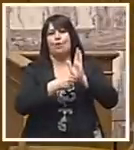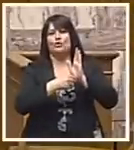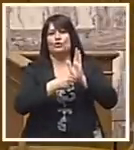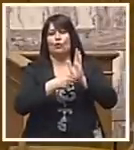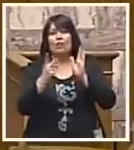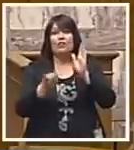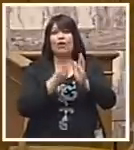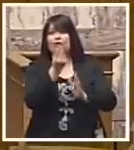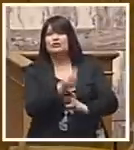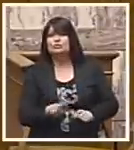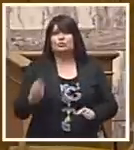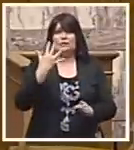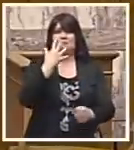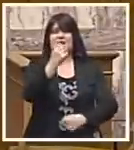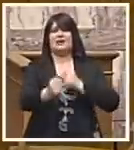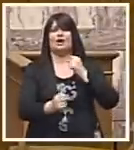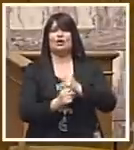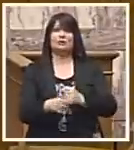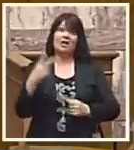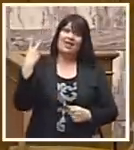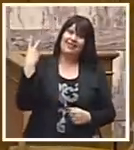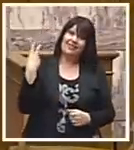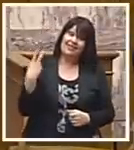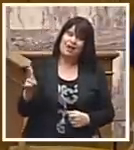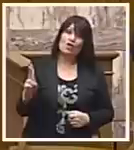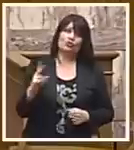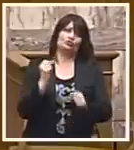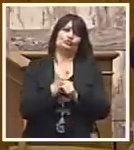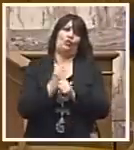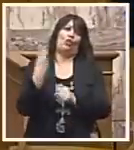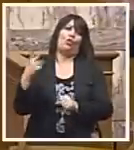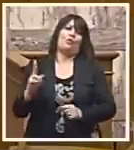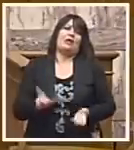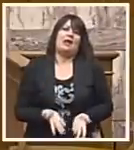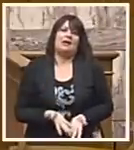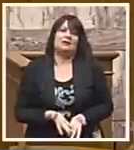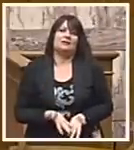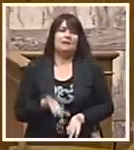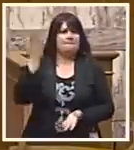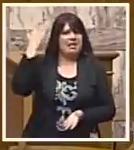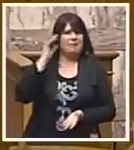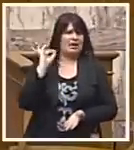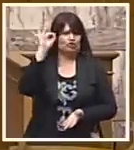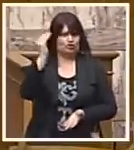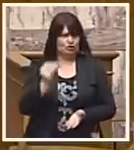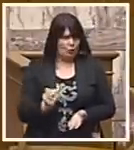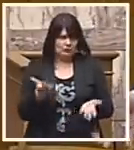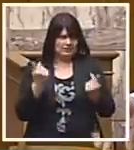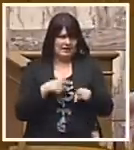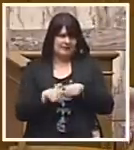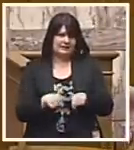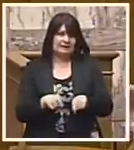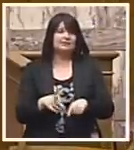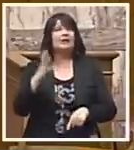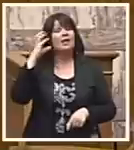μία πενταετία. Δικό σας αποκλειστικά έργο. Καμία σχέση με τους τόκους του παρελθόντος. Θέλετε κι άλλα να σας